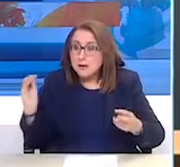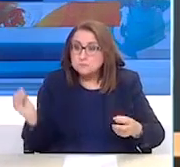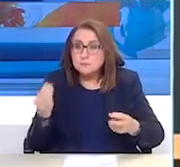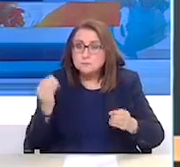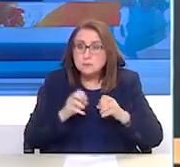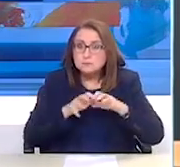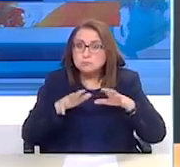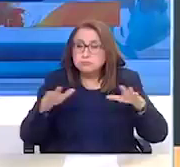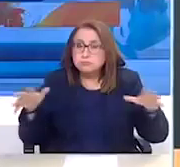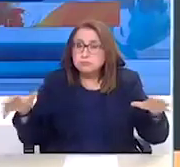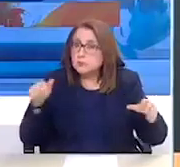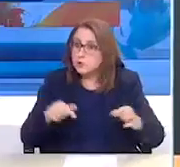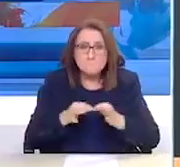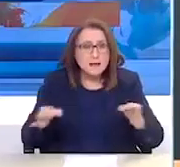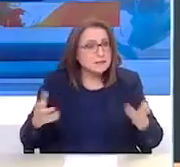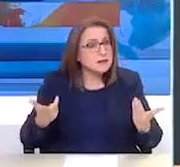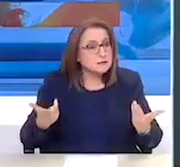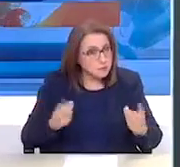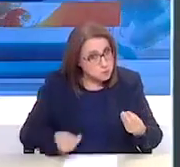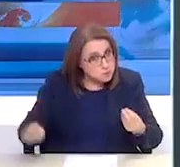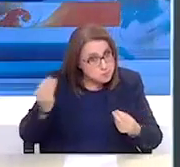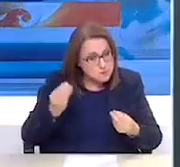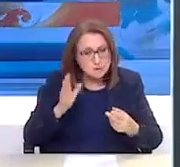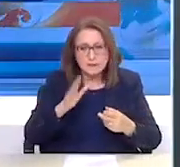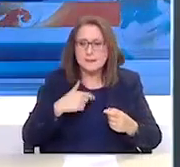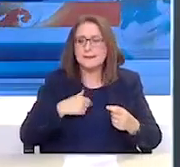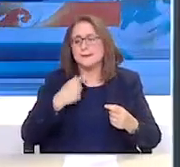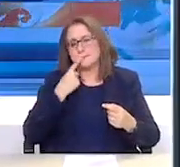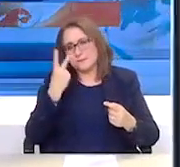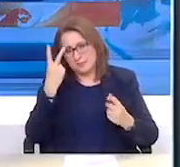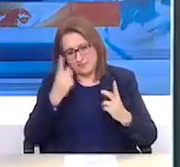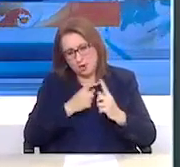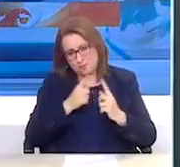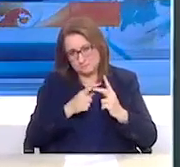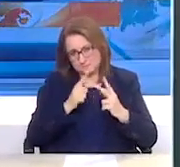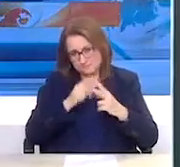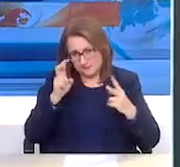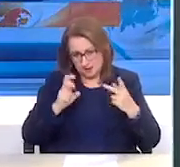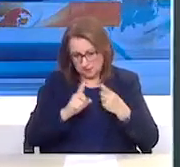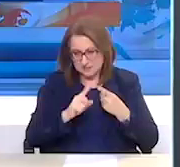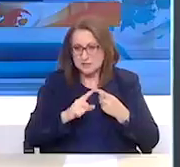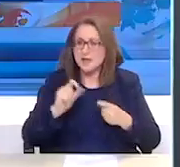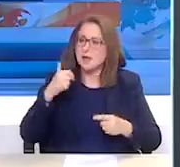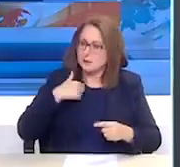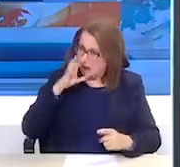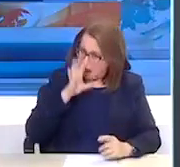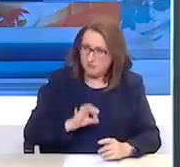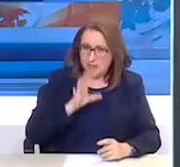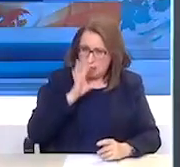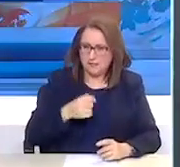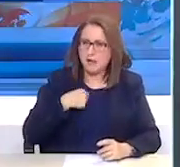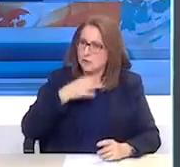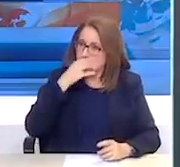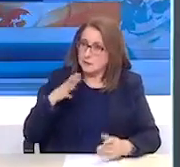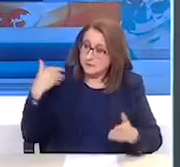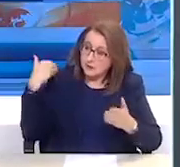Έχει δύο σκέλη το ερώτημα. Όντως κατά καιρούς έχω τοποθετηθεί όπως και άλλοι συνάδελφοι για την ανάγκη ετοιμότητας